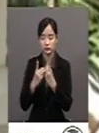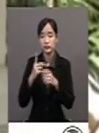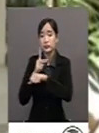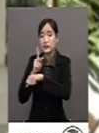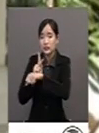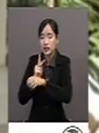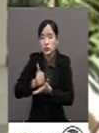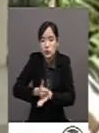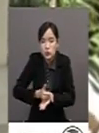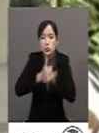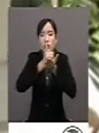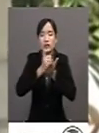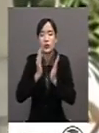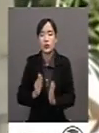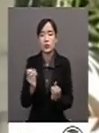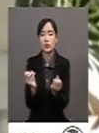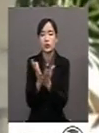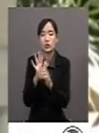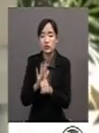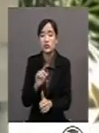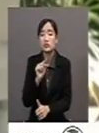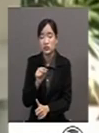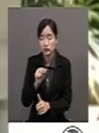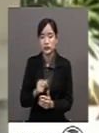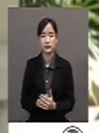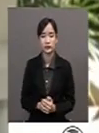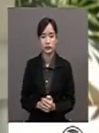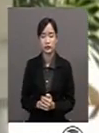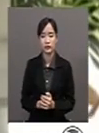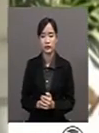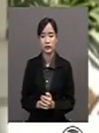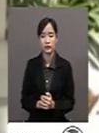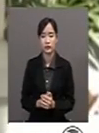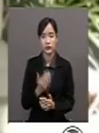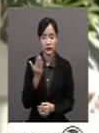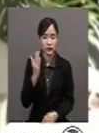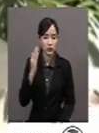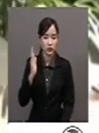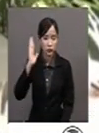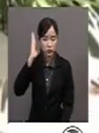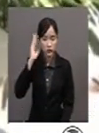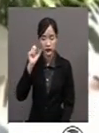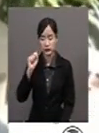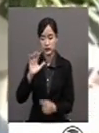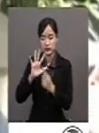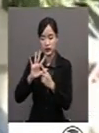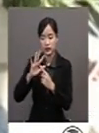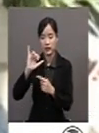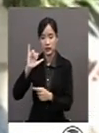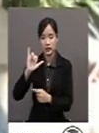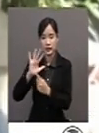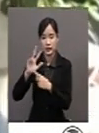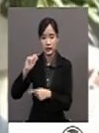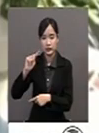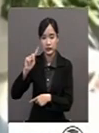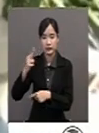คุณอัจฉริยะเรืองรัตนพงศ์นะฮะก็นำคุณสายันแสงสุขอดีตทหารเก